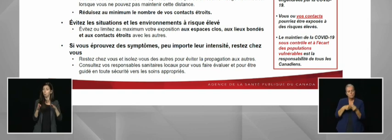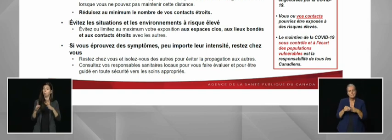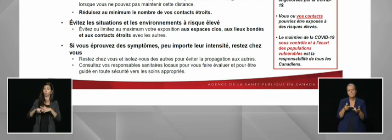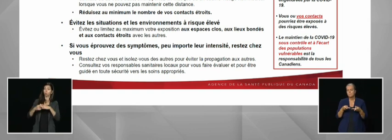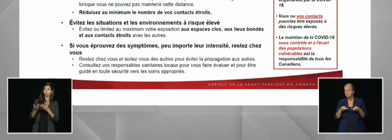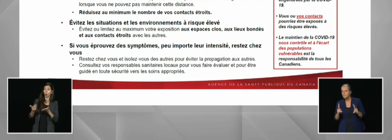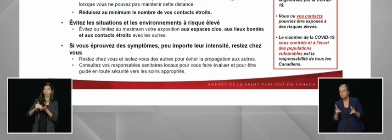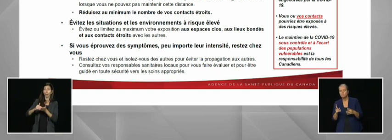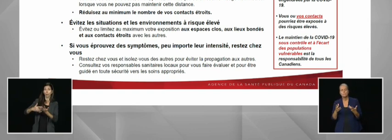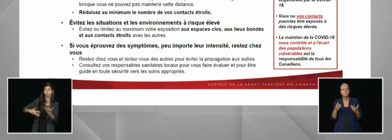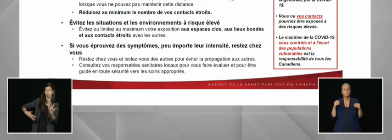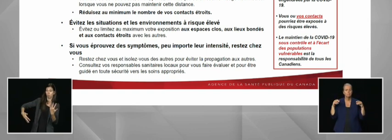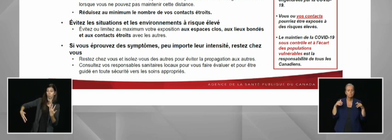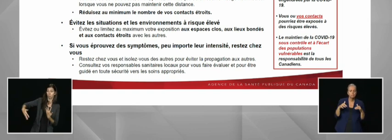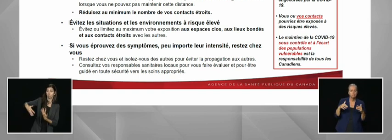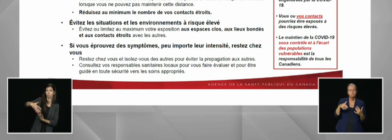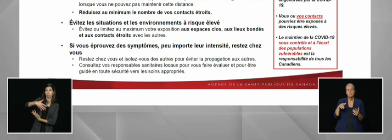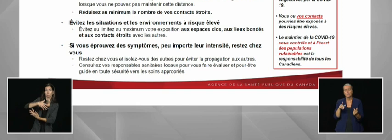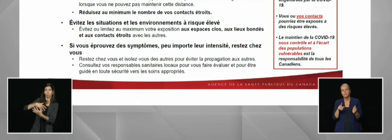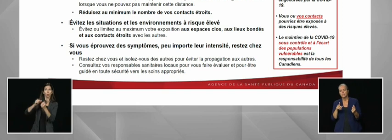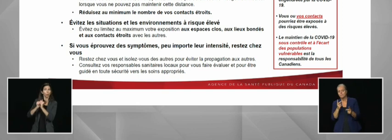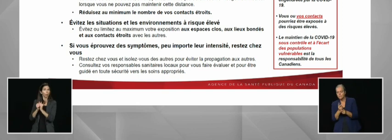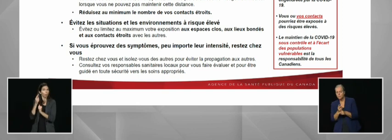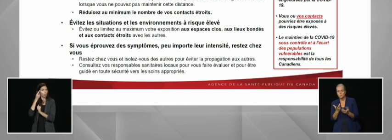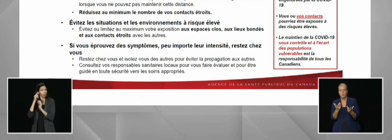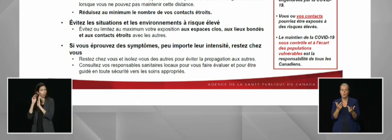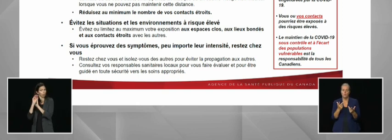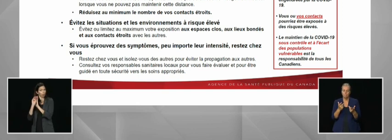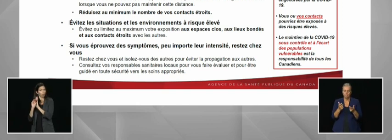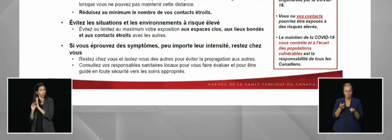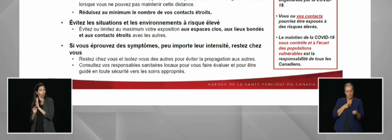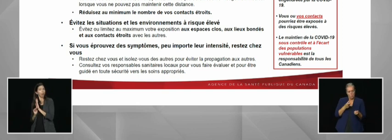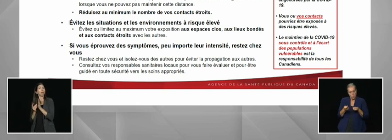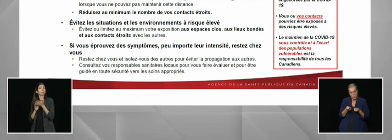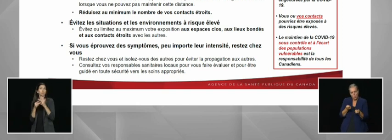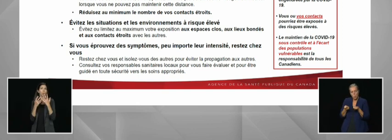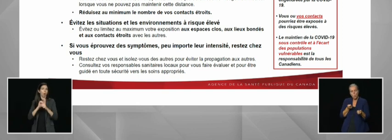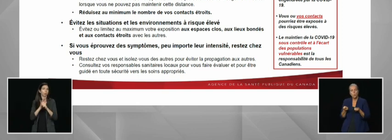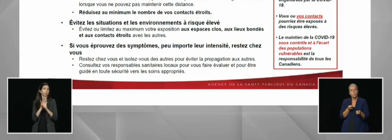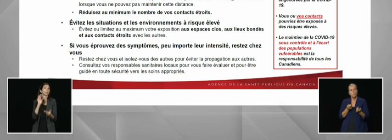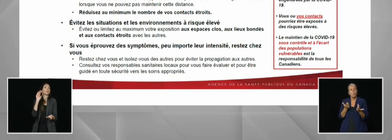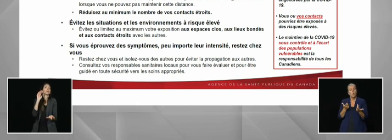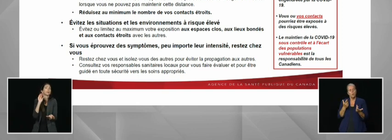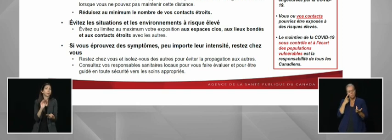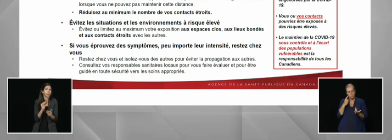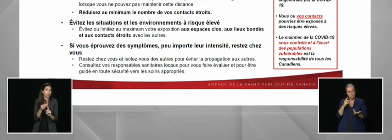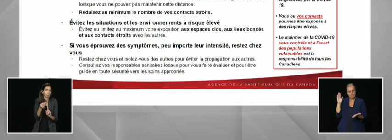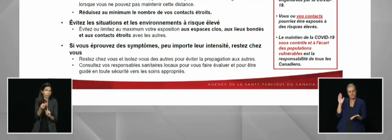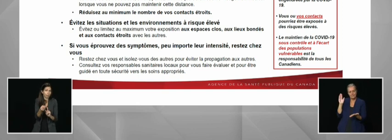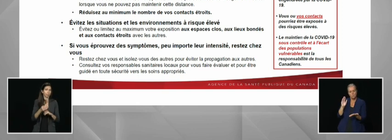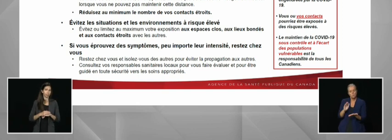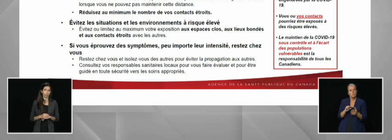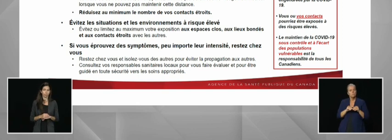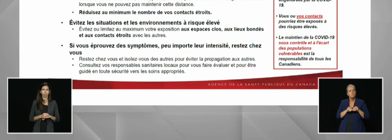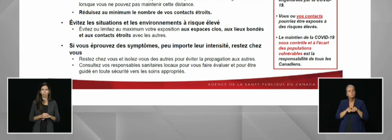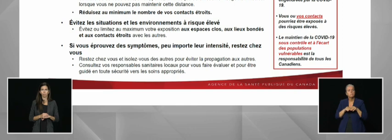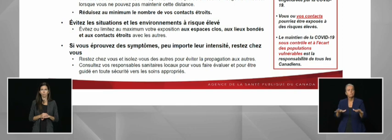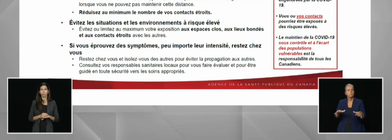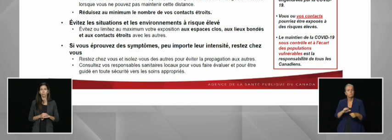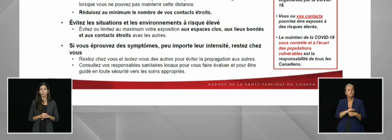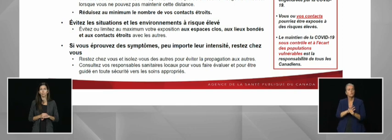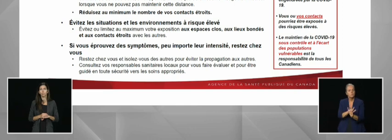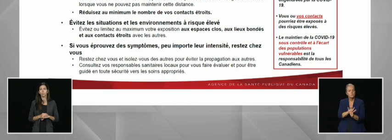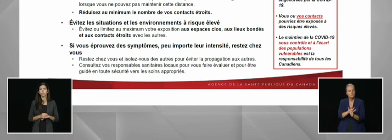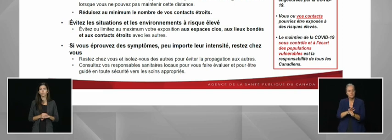conditions et des mesures de contrôle appropriées pour réduire au minimum la propagation du virus. Toutefois, le